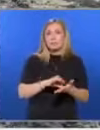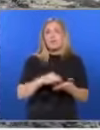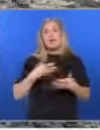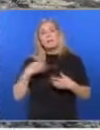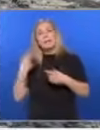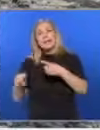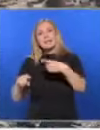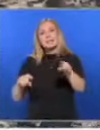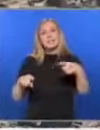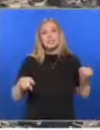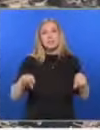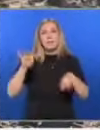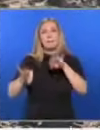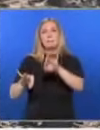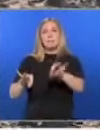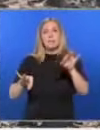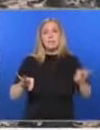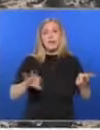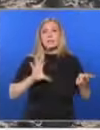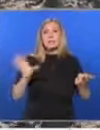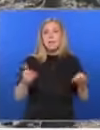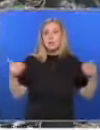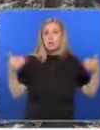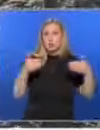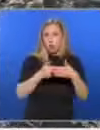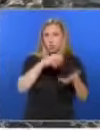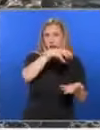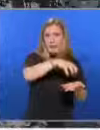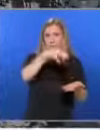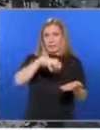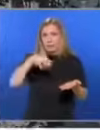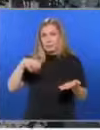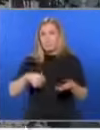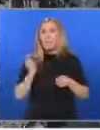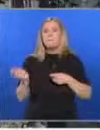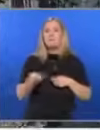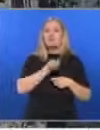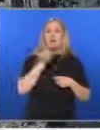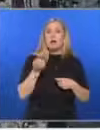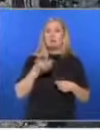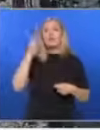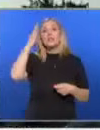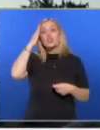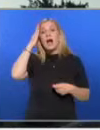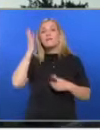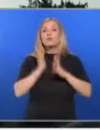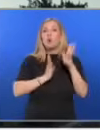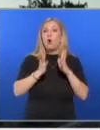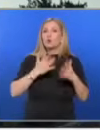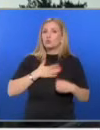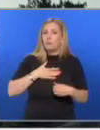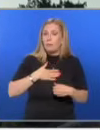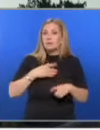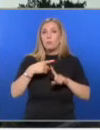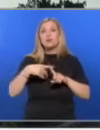различни огнища. Цяла нощ екипи на пожарната, държавно горско стопанство. Военните вече